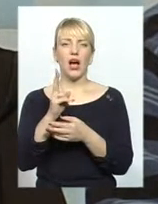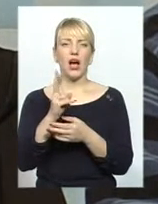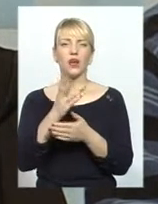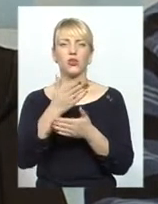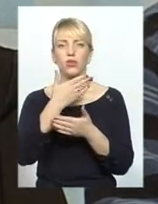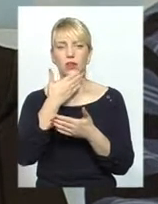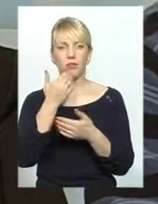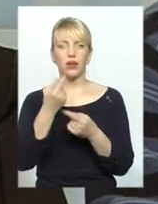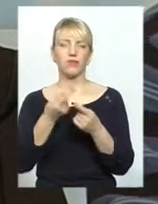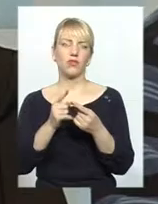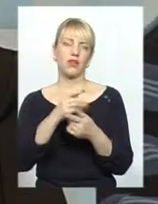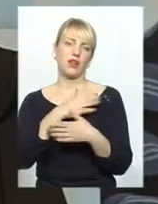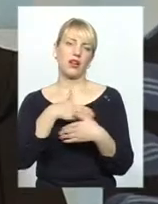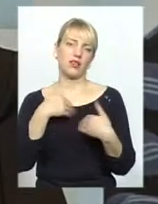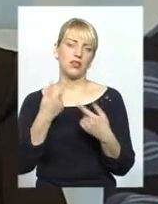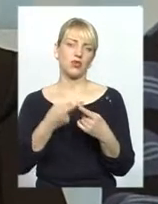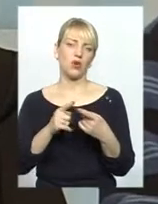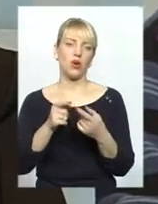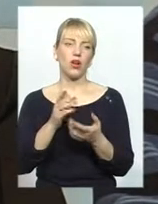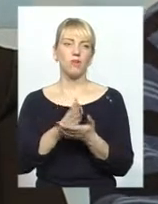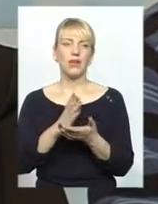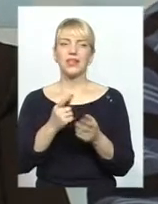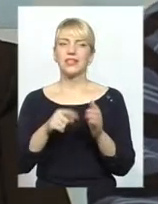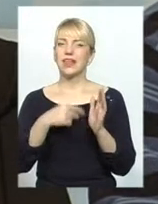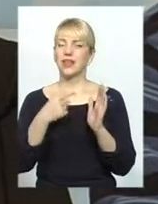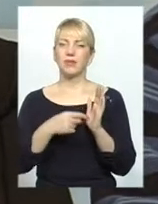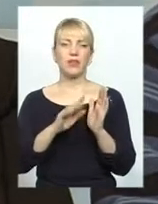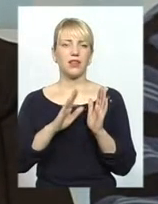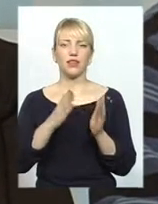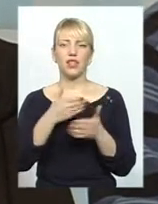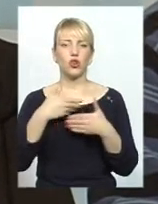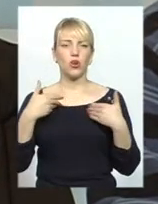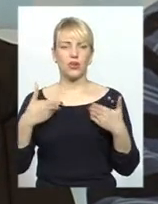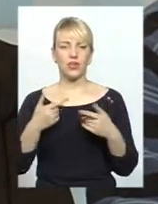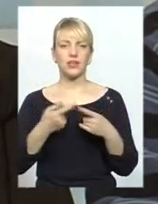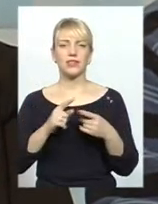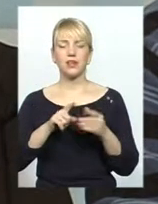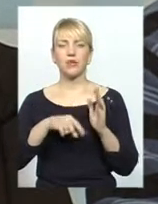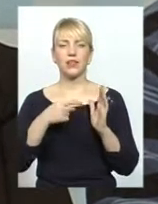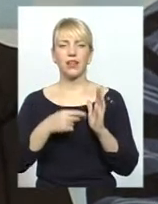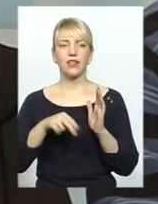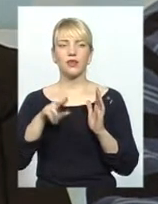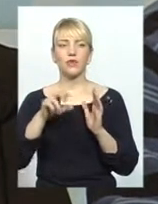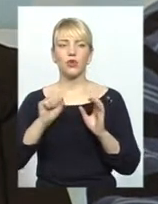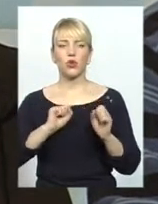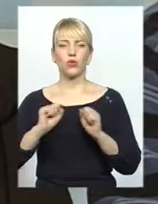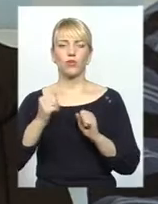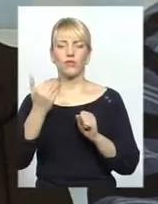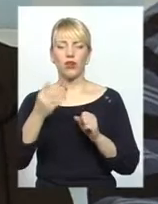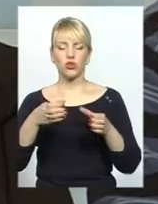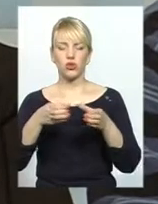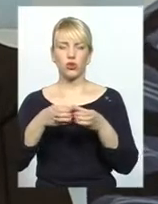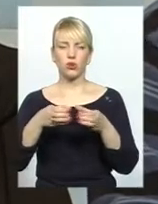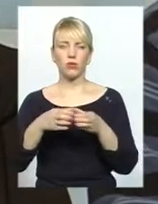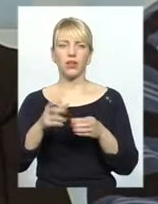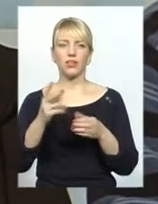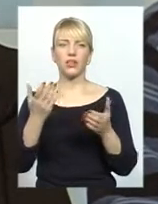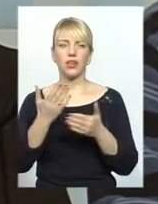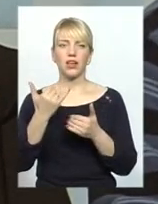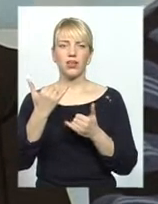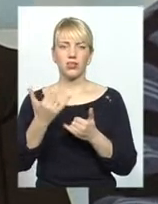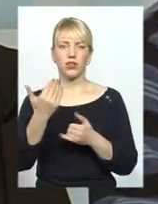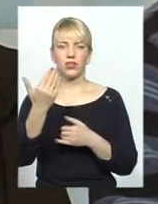мати. І це, мабуть, не питання до нас, це питання до керівників вашої громади, яка сьогодні з